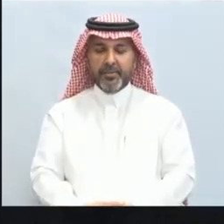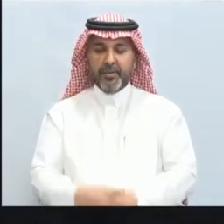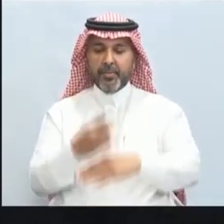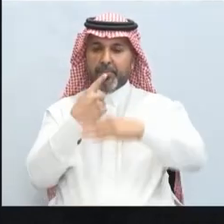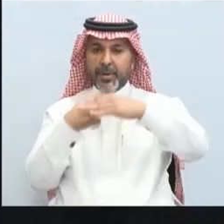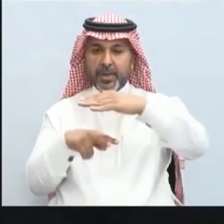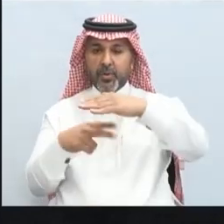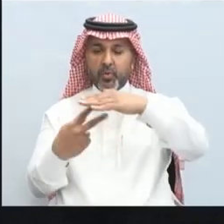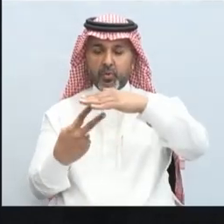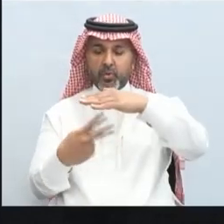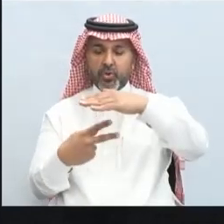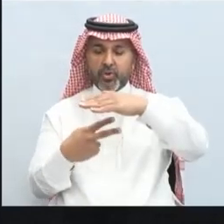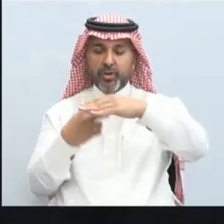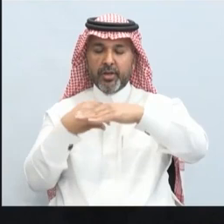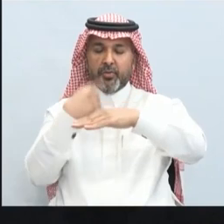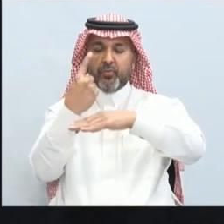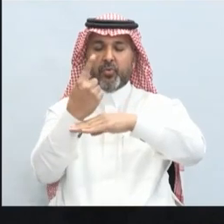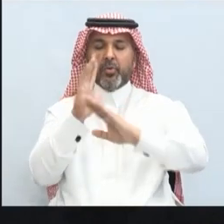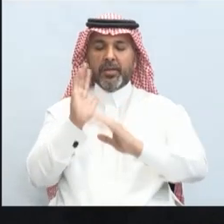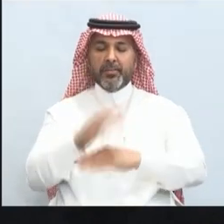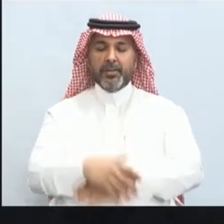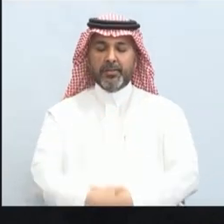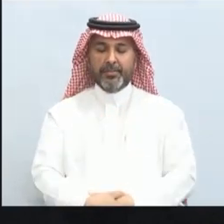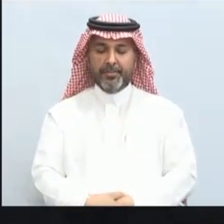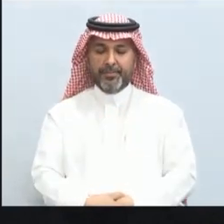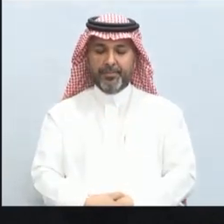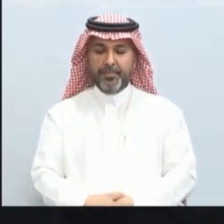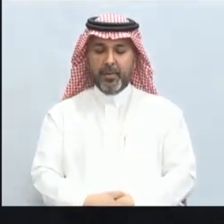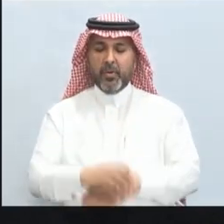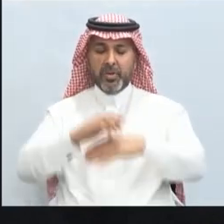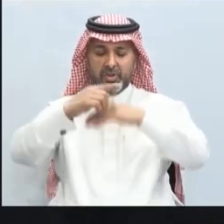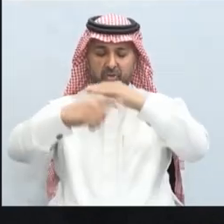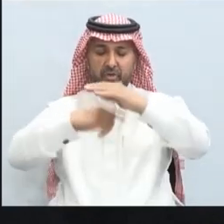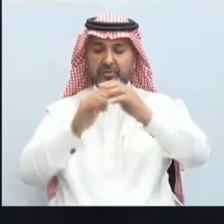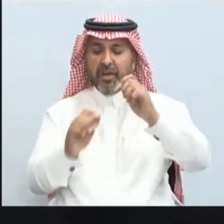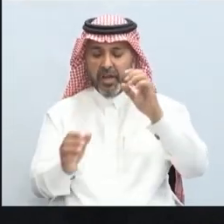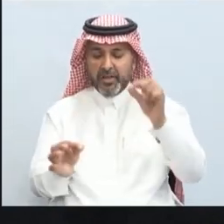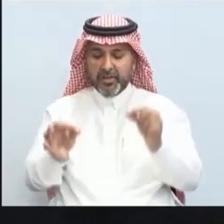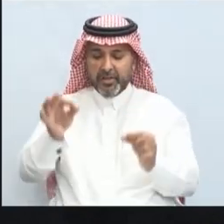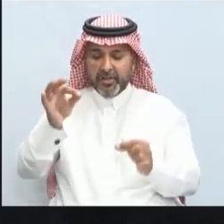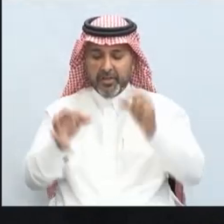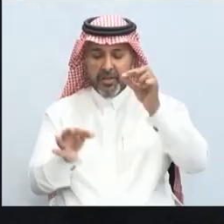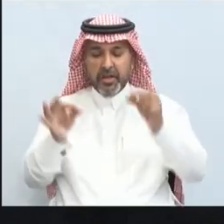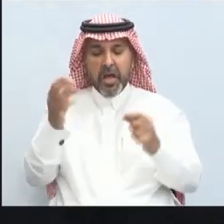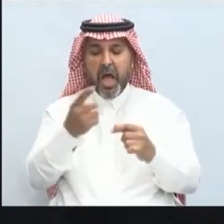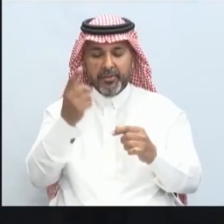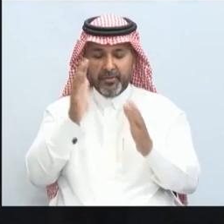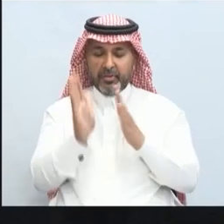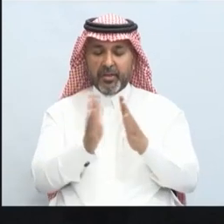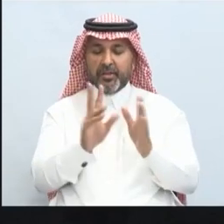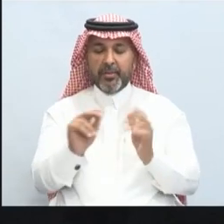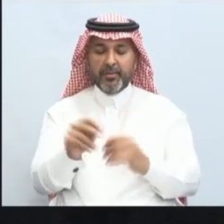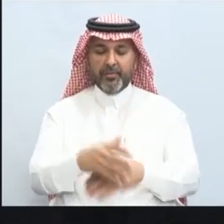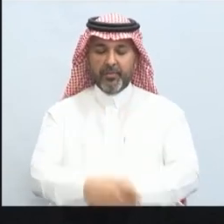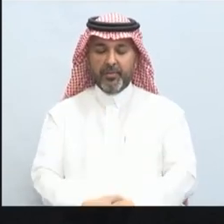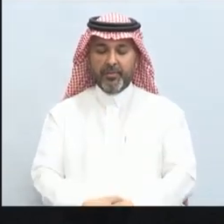على مثلا نقطه بدايه لا الاسواره دائما ممكن تلف وبالتالي تبقى بنفس الترتيب وبالتالي لابد اني انا